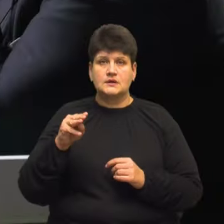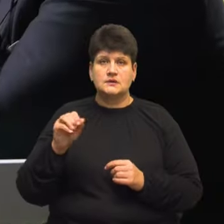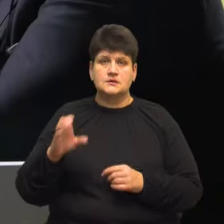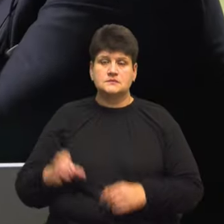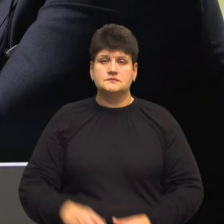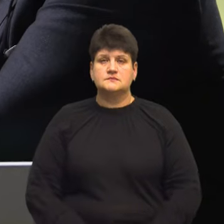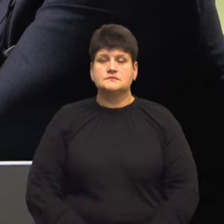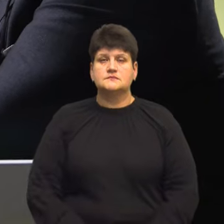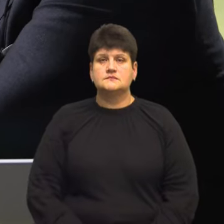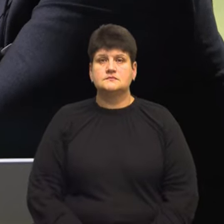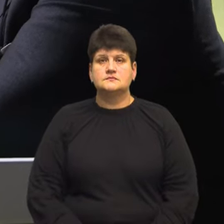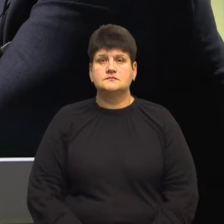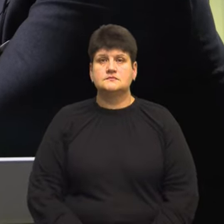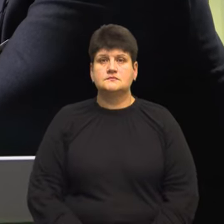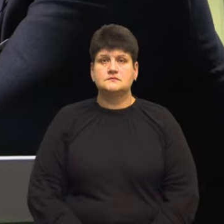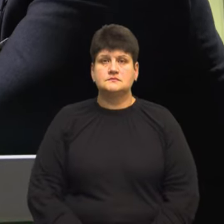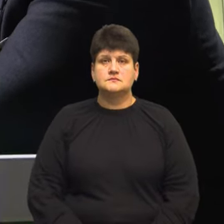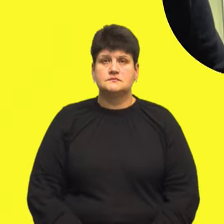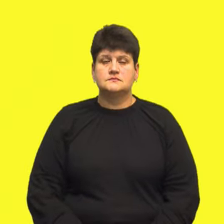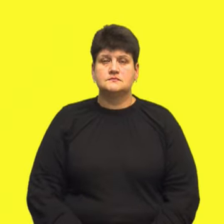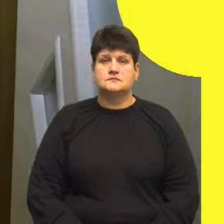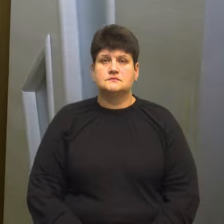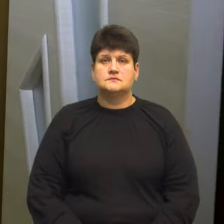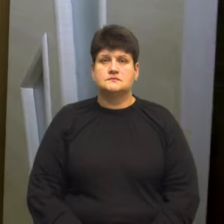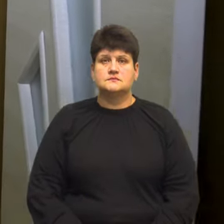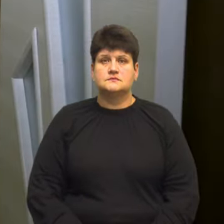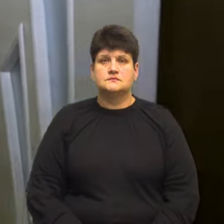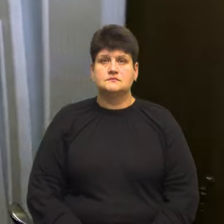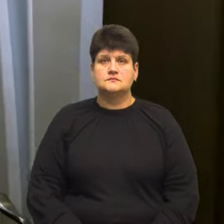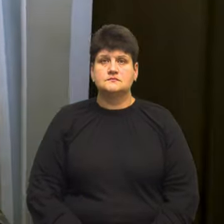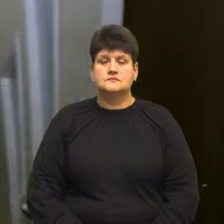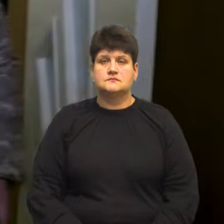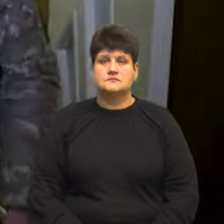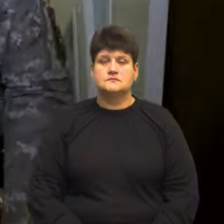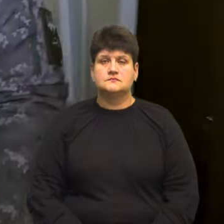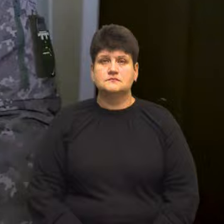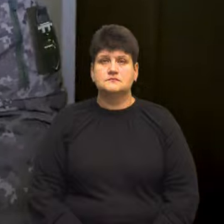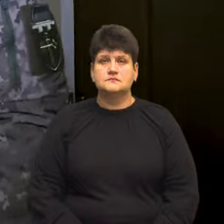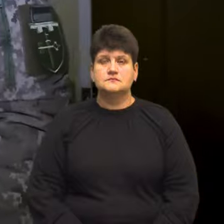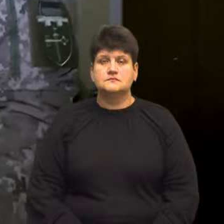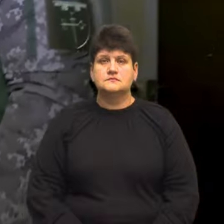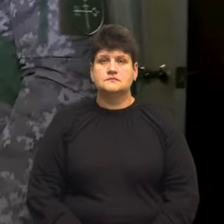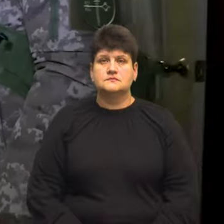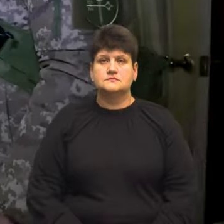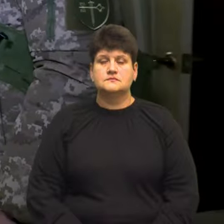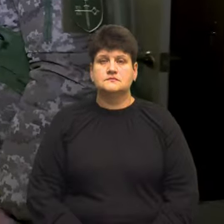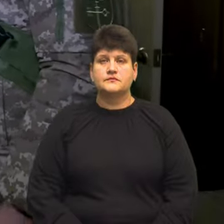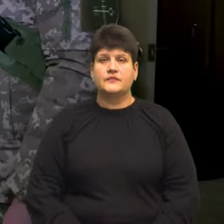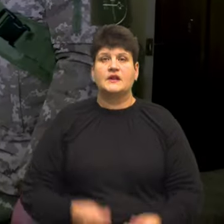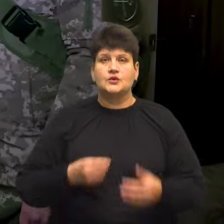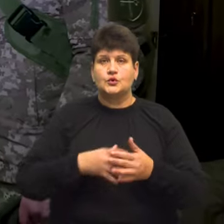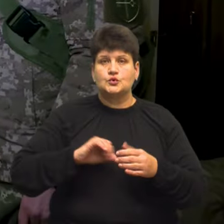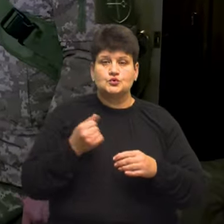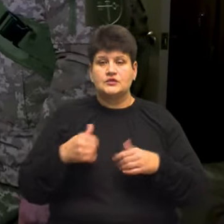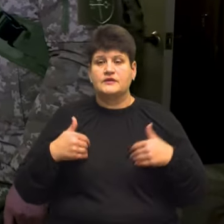Прокопів, Суспільне новини, Тернопільщина. Дорогий друже, вітаю